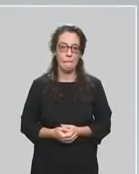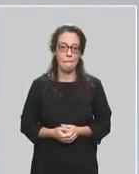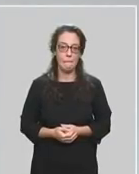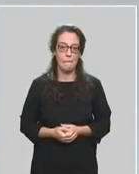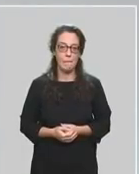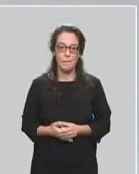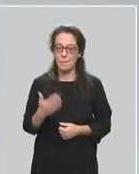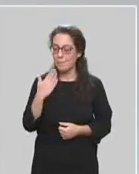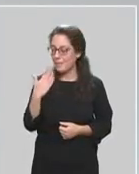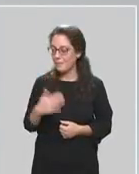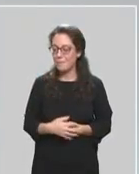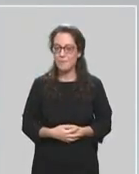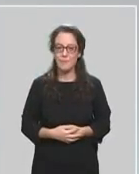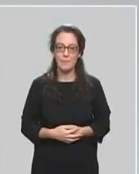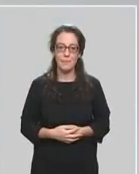Merci Olivier.